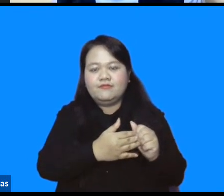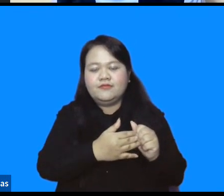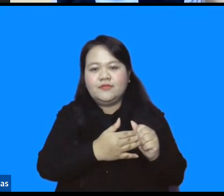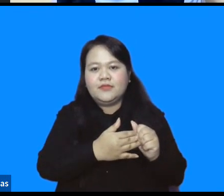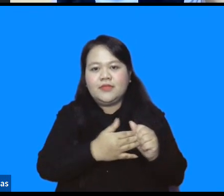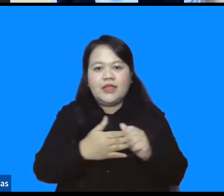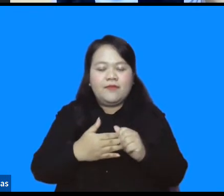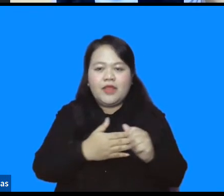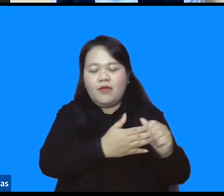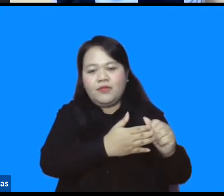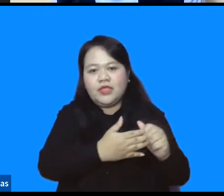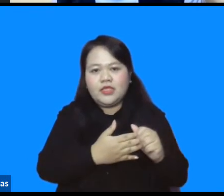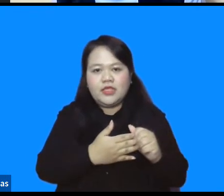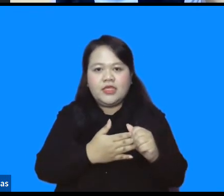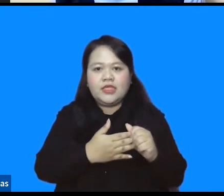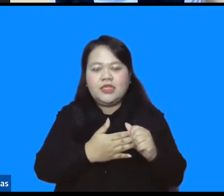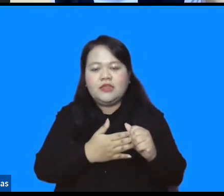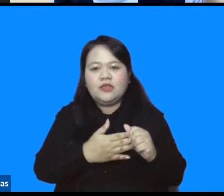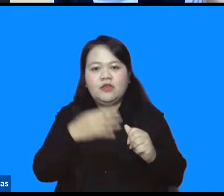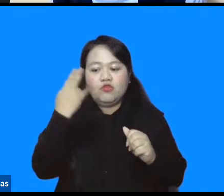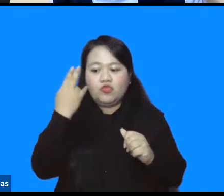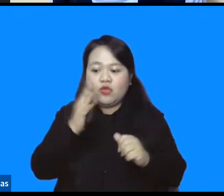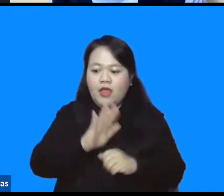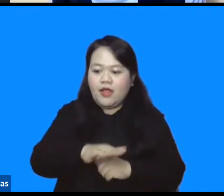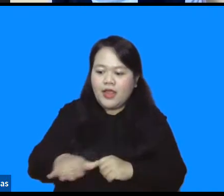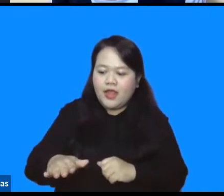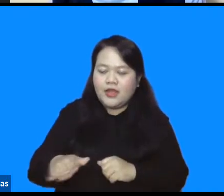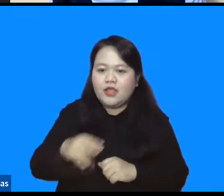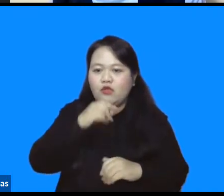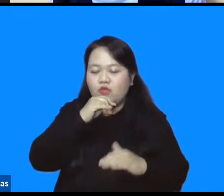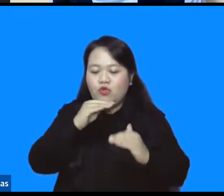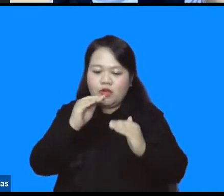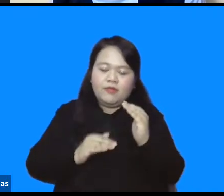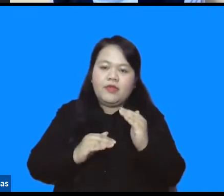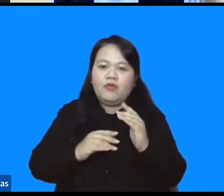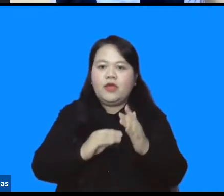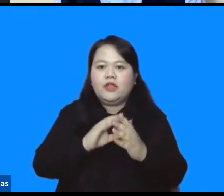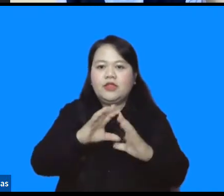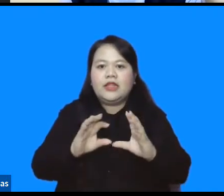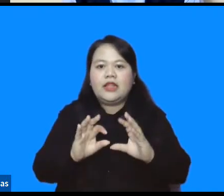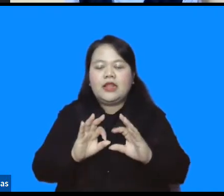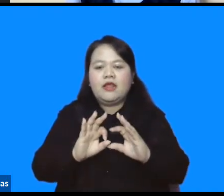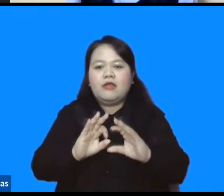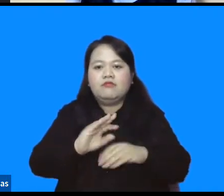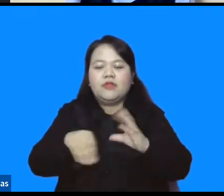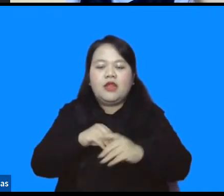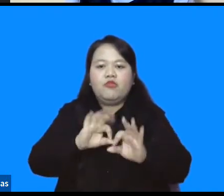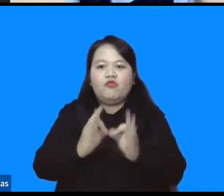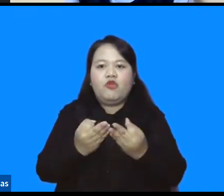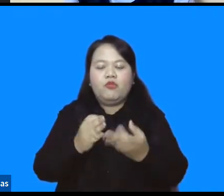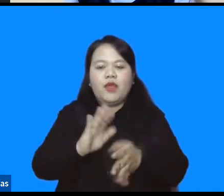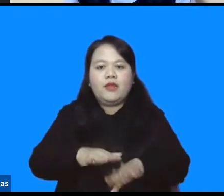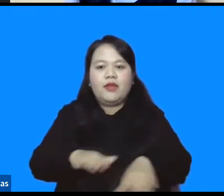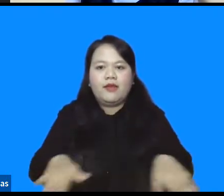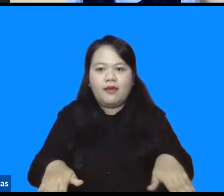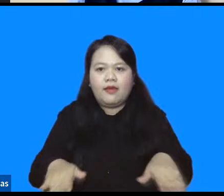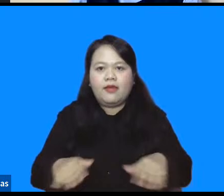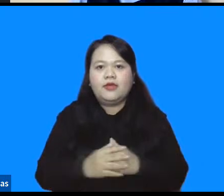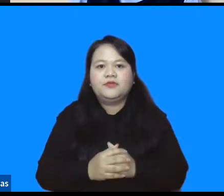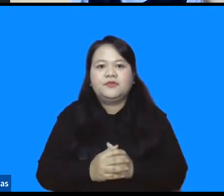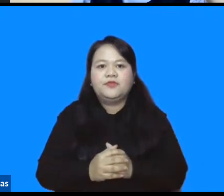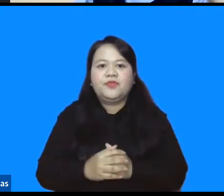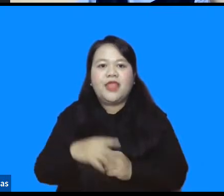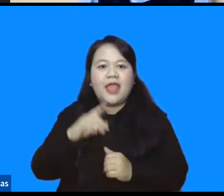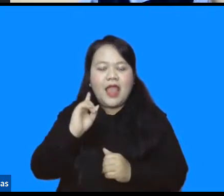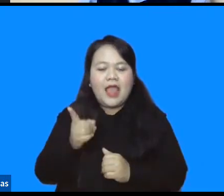yang mengarahkan juga terhadap adik-adik yang ada di bawahnya yang tergabung dalam forum anak tersebut gitu. Jadi kelihatan